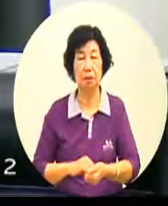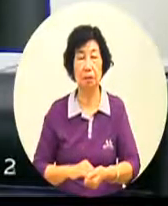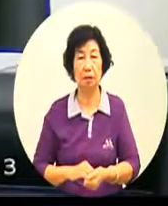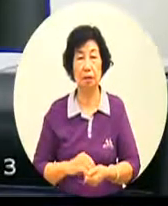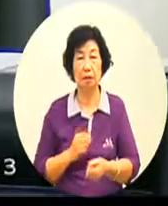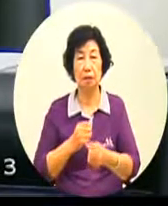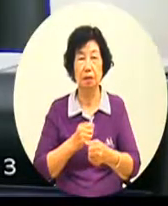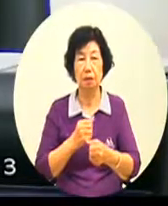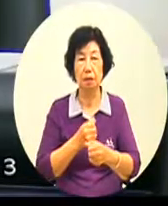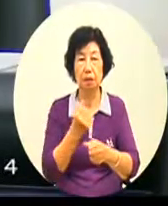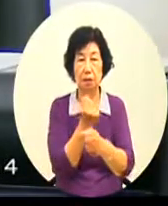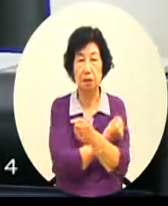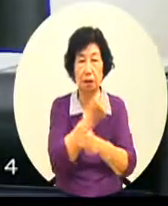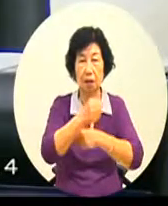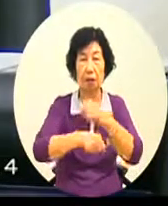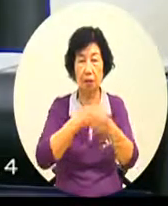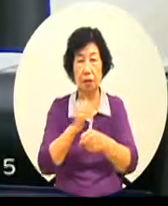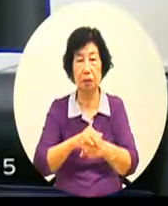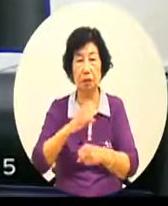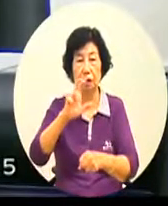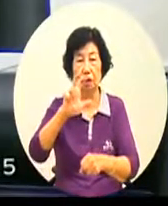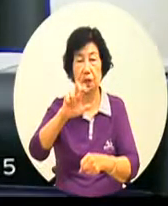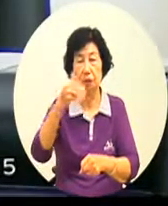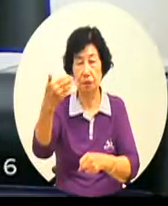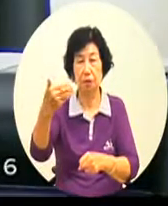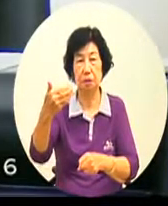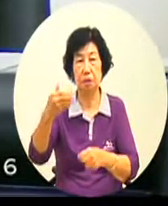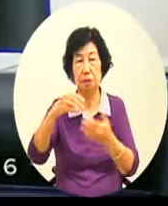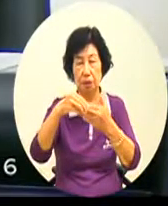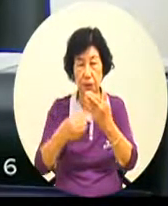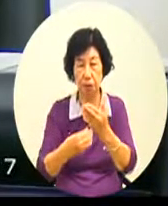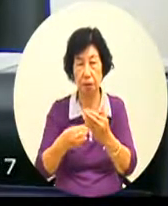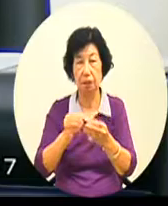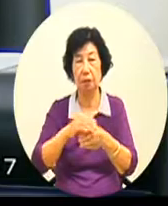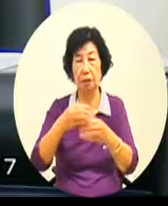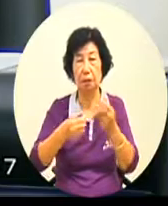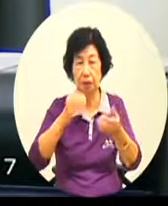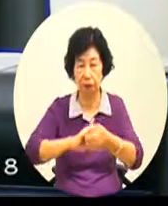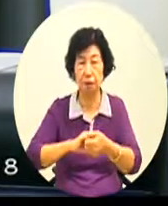基准法在79条了哈，里面有哦规定说，